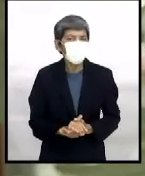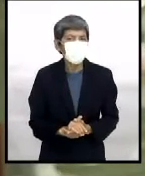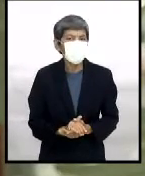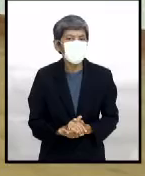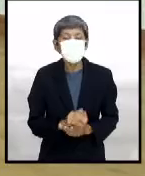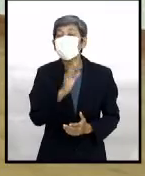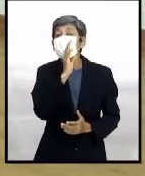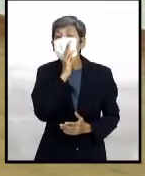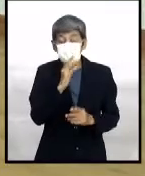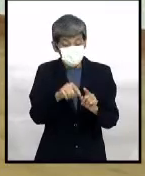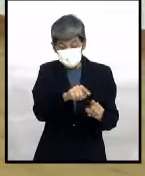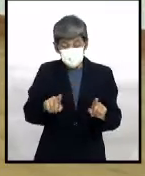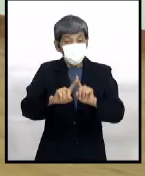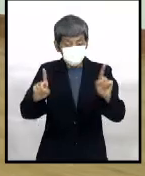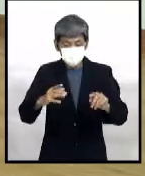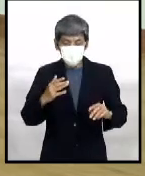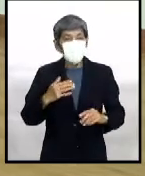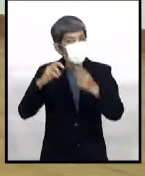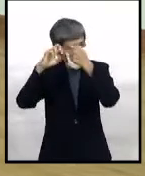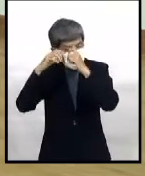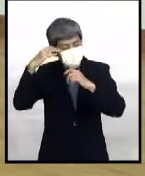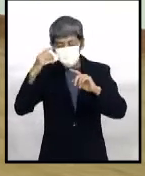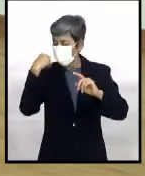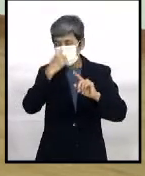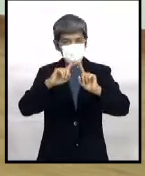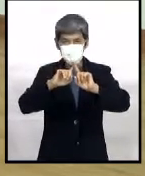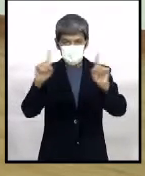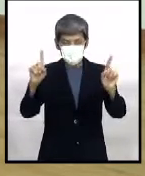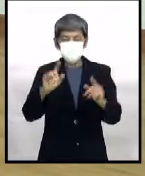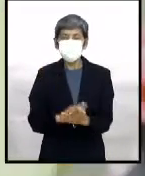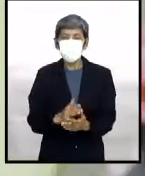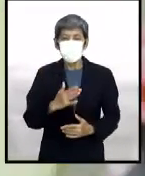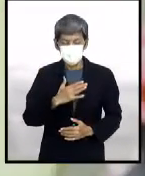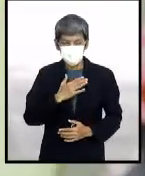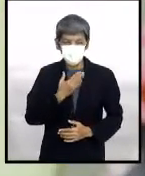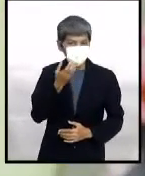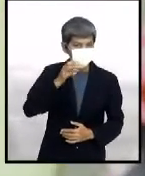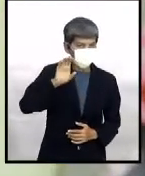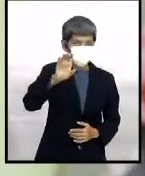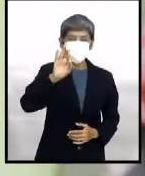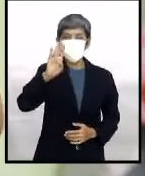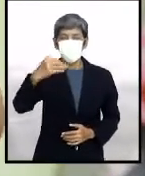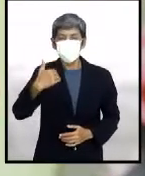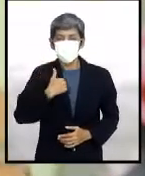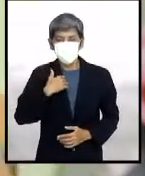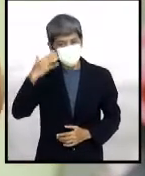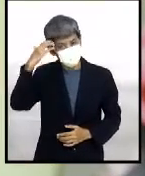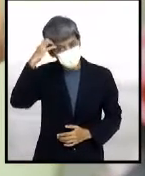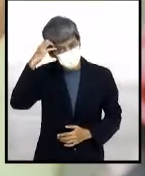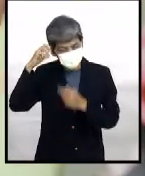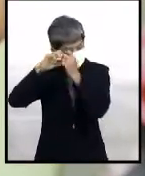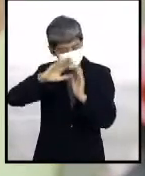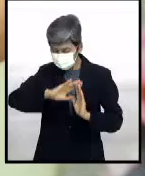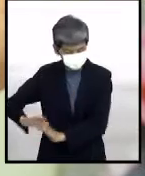คะ ถ้าถามว่าแตกต่างทางกายภาพมาแตกต่างแน่นะครับแต่สำหรับผมเนี่ยผมเคยโพสต์ไว้ว่าให้วางคำว่าดาวซินโดรมอะ